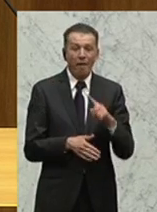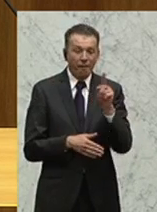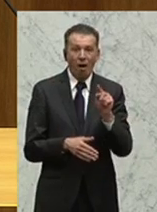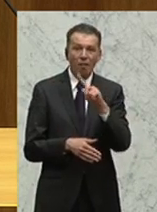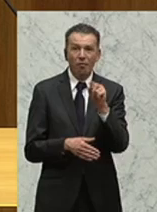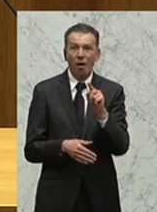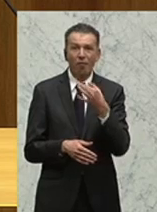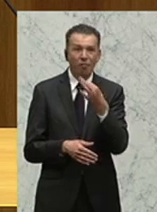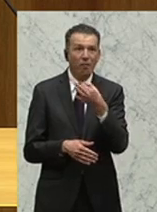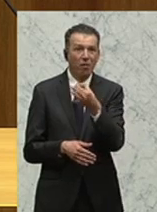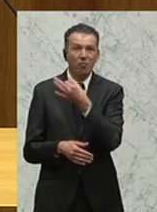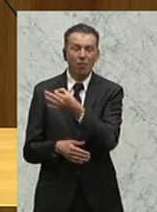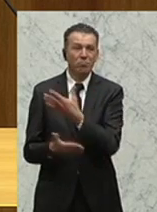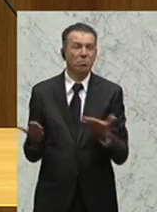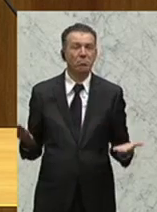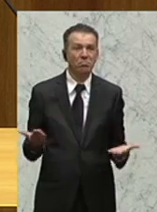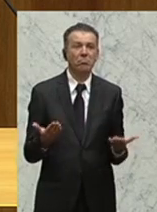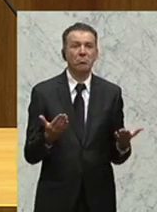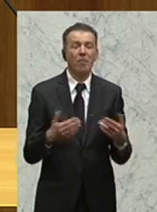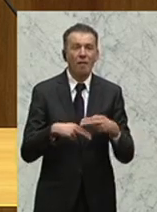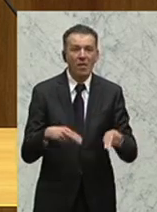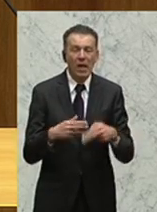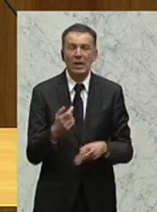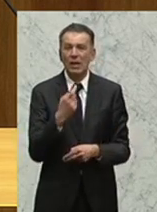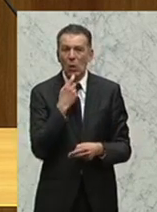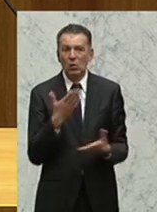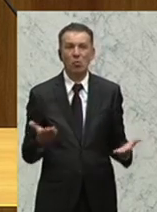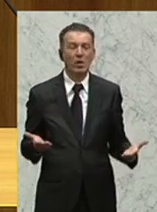lösen und bringen den Wirten, den Konsumenten